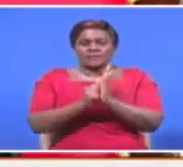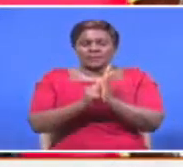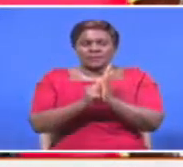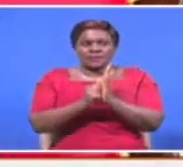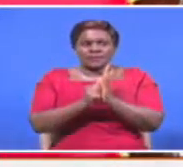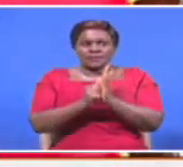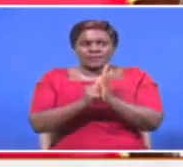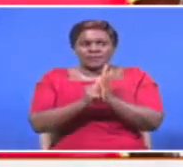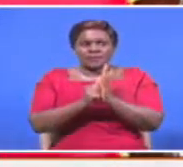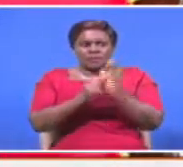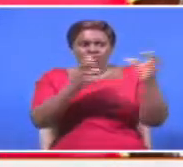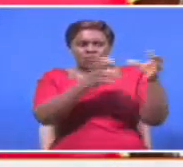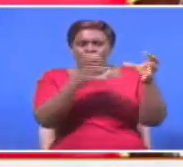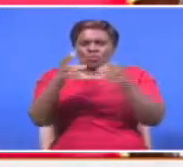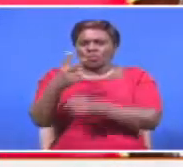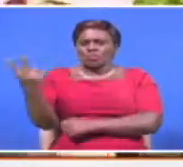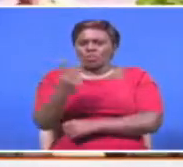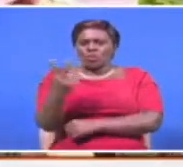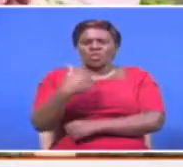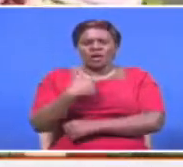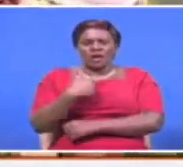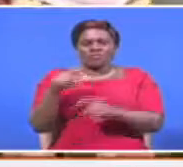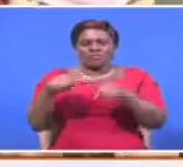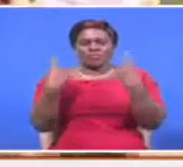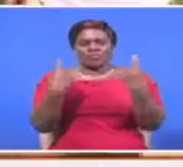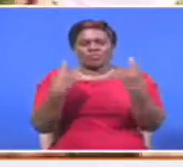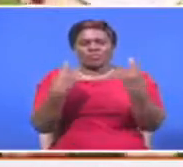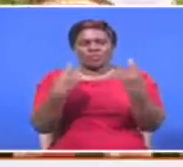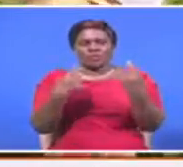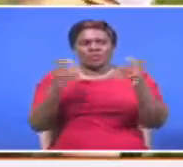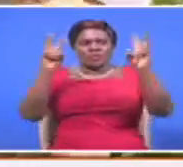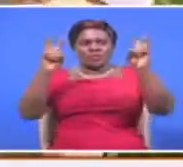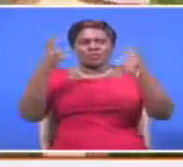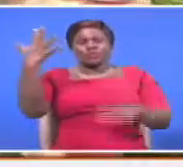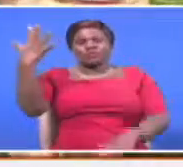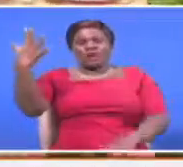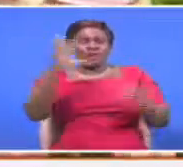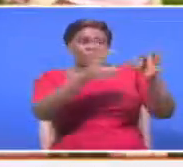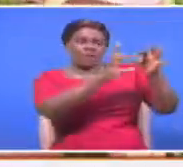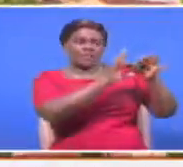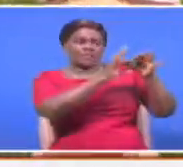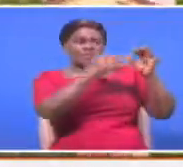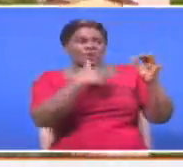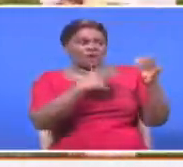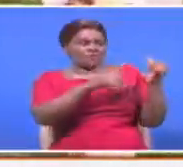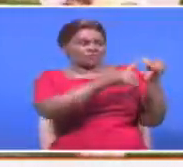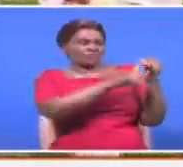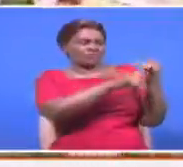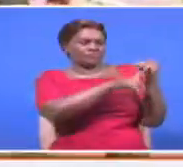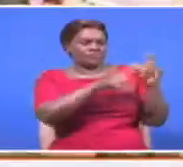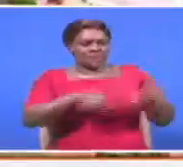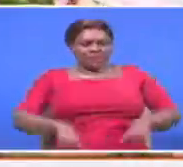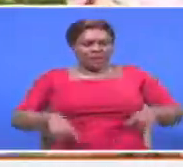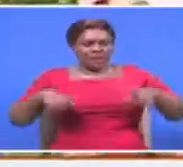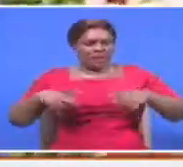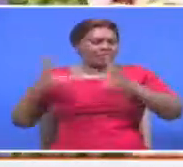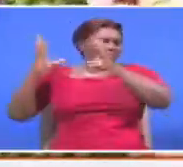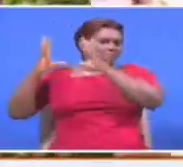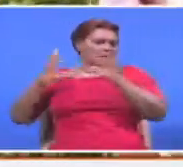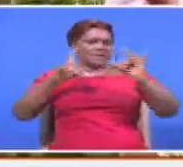the two sides have a different agenda items. Azimio iliibua maswala matano ya mazungumzo yakiwemo gharama ya juu ya